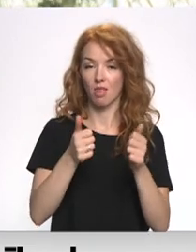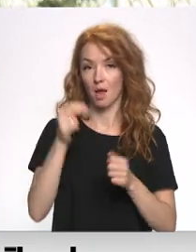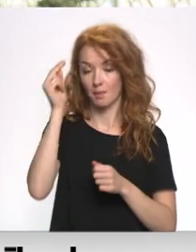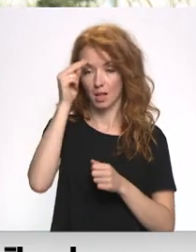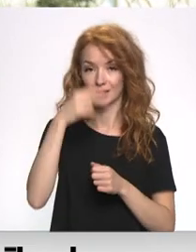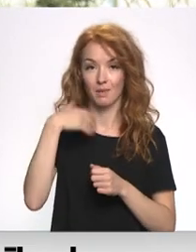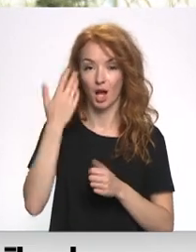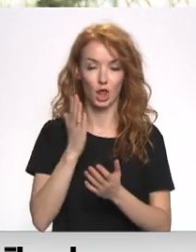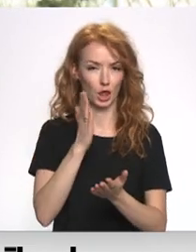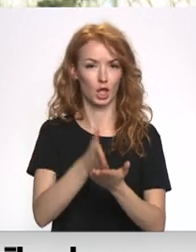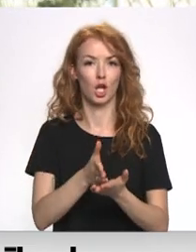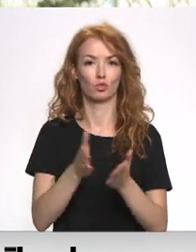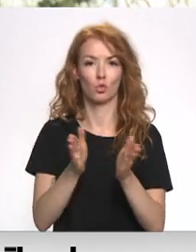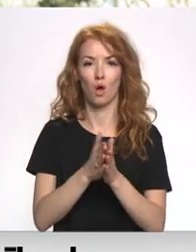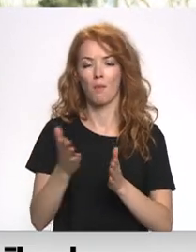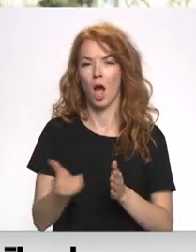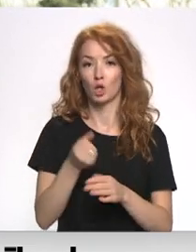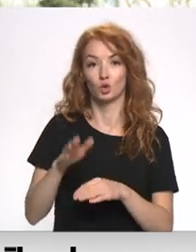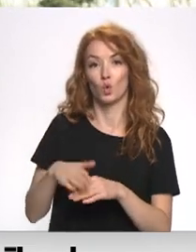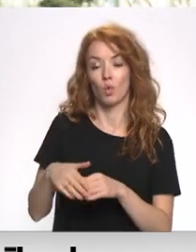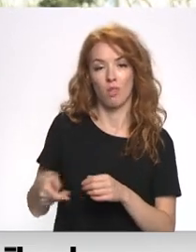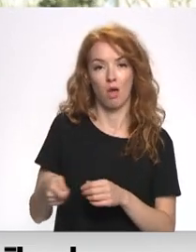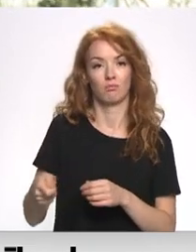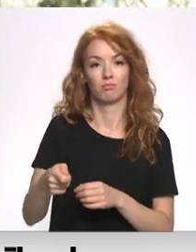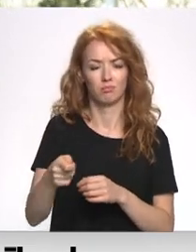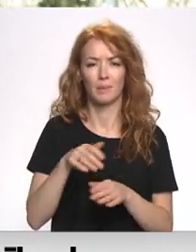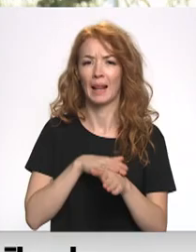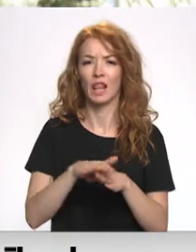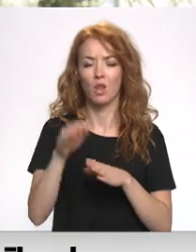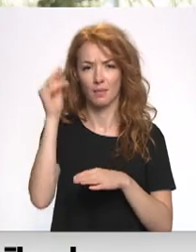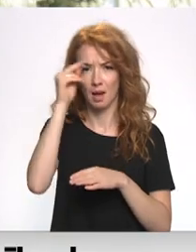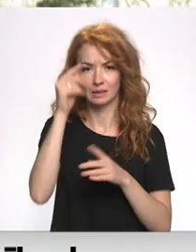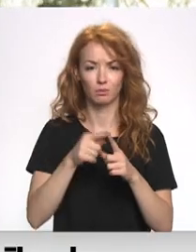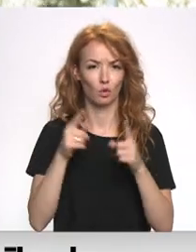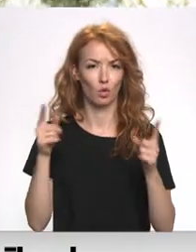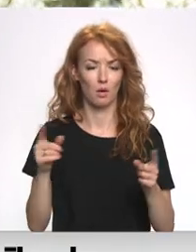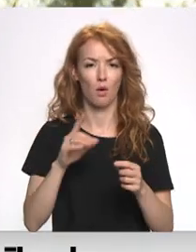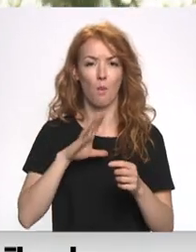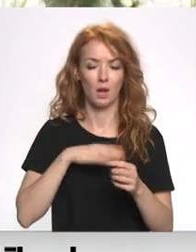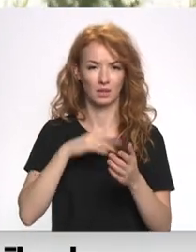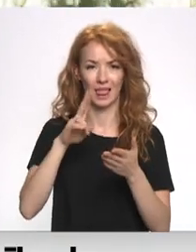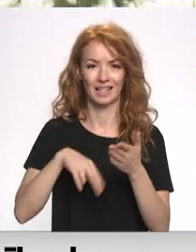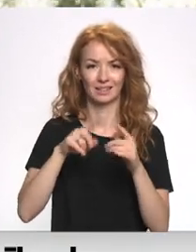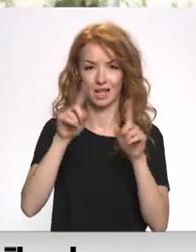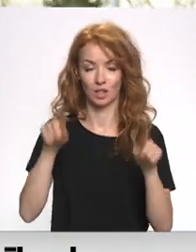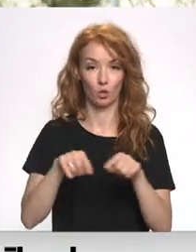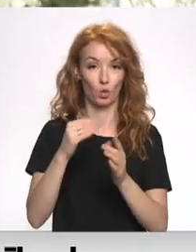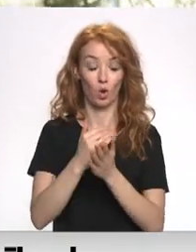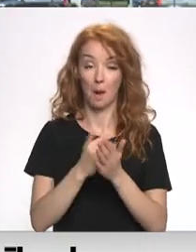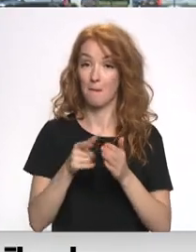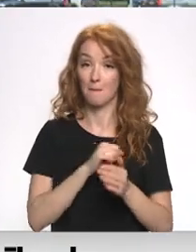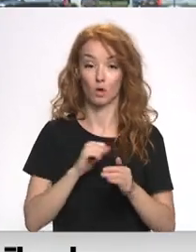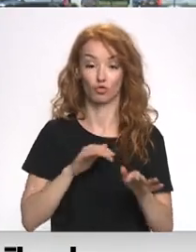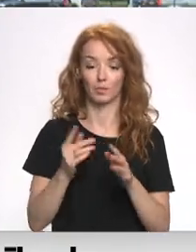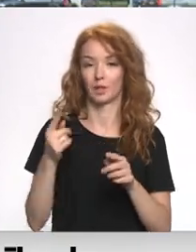kad tieši kopā ar dienesta suņiem un iziet pilnu apmācības kursu pēc licencētas programmas, mums notiek pirmo